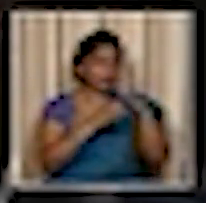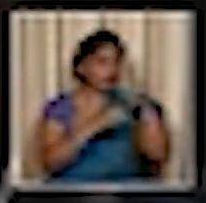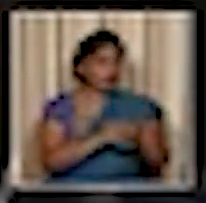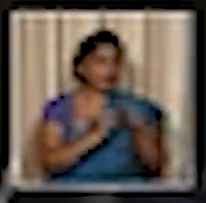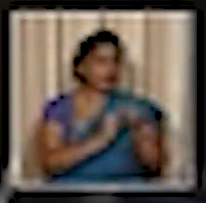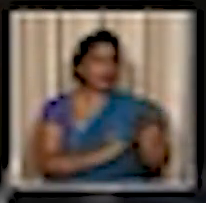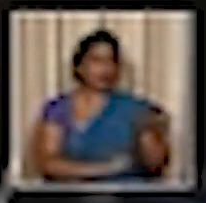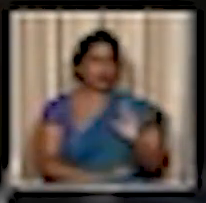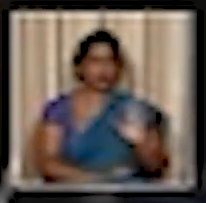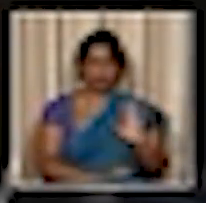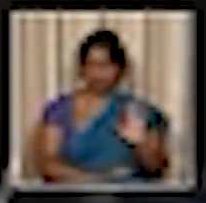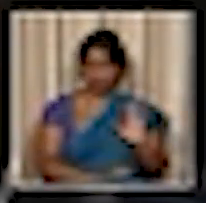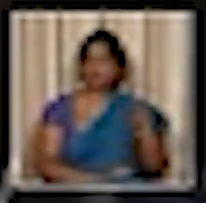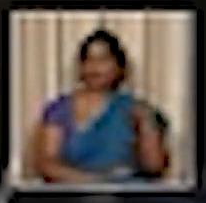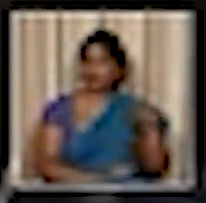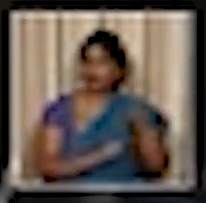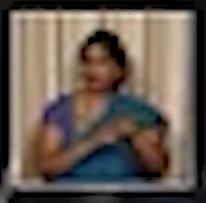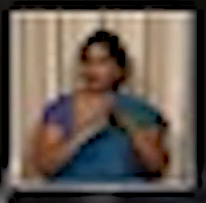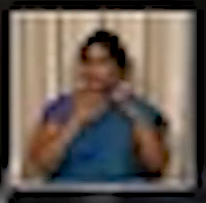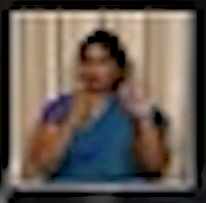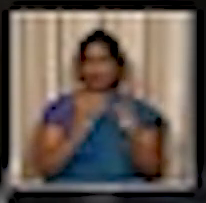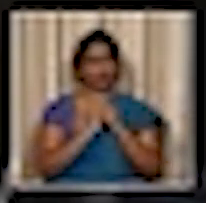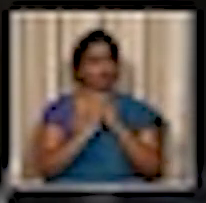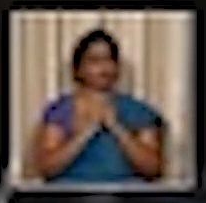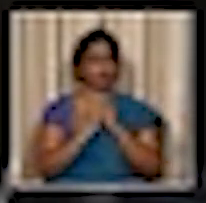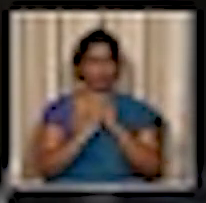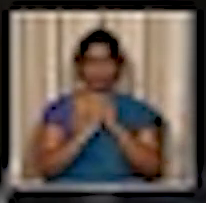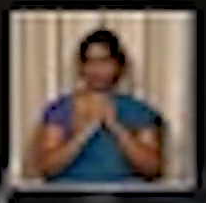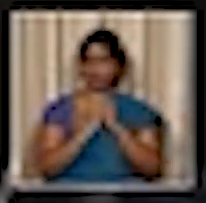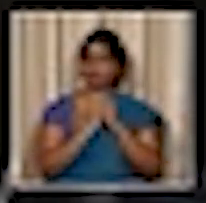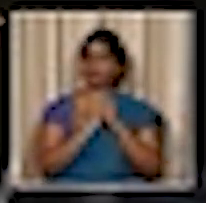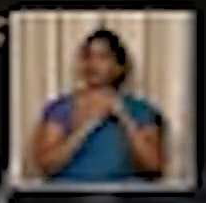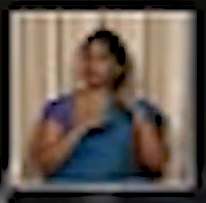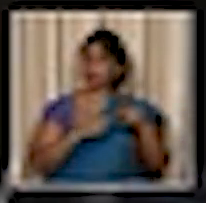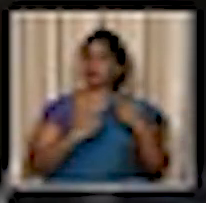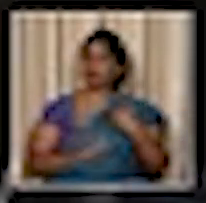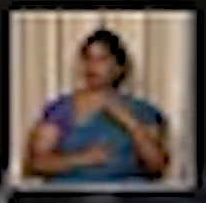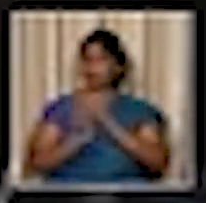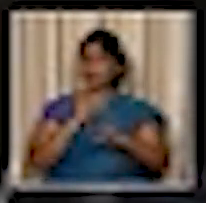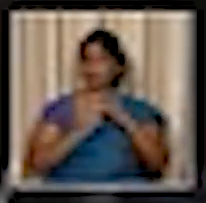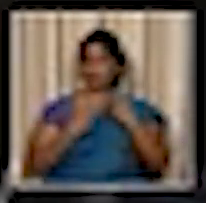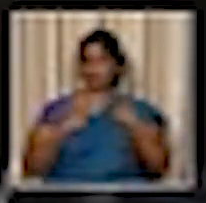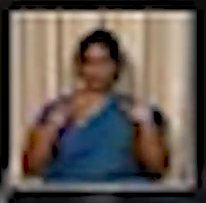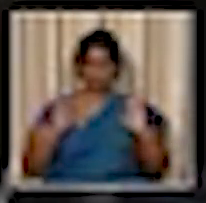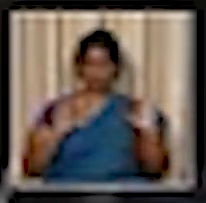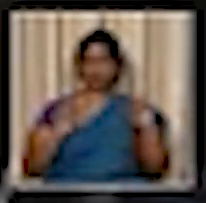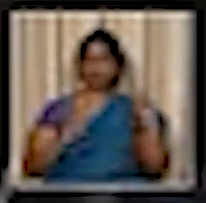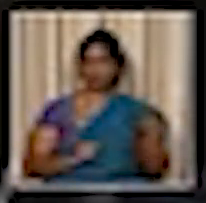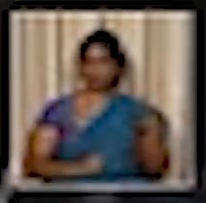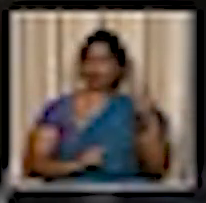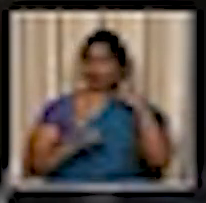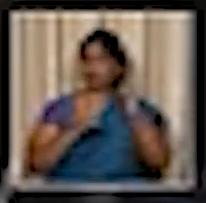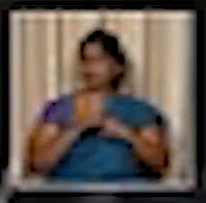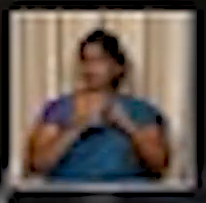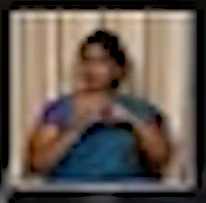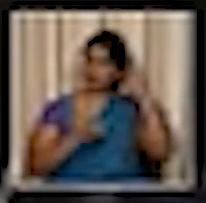සේවය කරන අයට නෙවෙයි. ඒක නිසා ලොකු විෂමතාවයක් නිර්මාණය කරලා තියෙනවා. ඒක අපි අමාත්‍යංශයෙන් කරපු එකක් නෙවෙයි. ඉතින් මෙන්න මේ ප්‍රශ්න